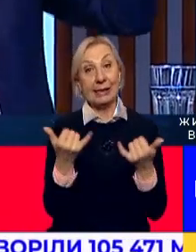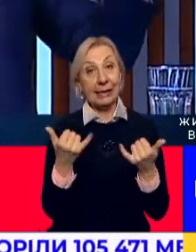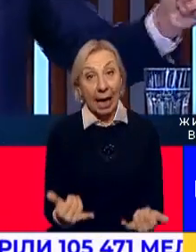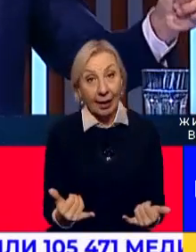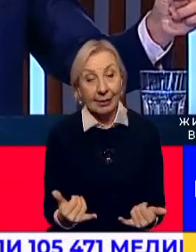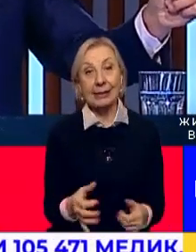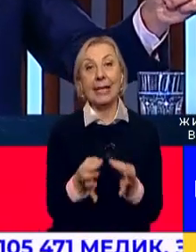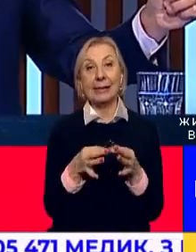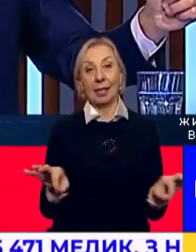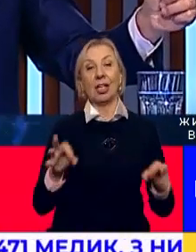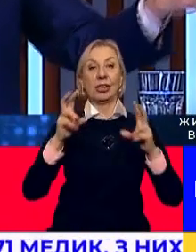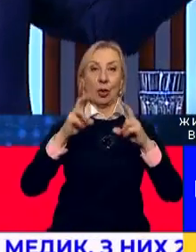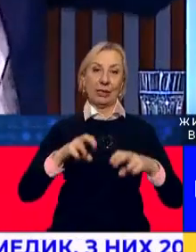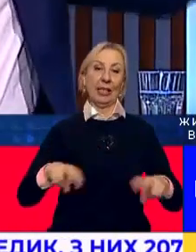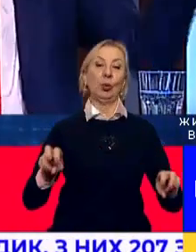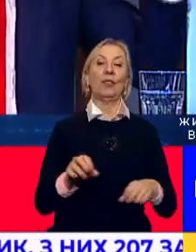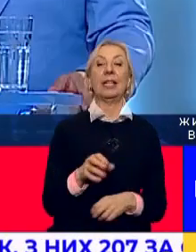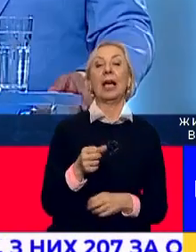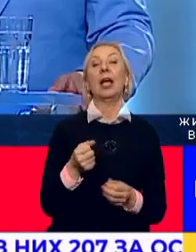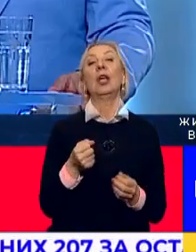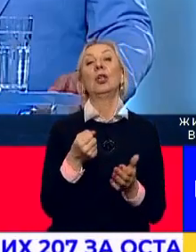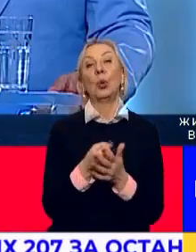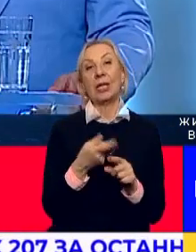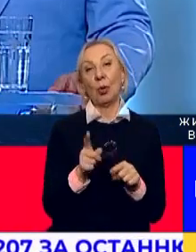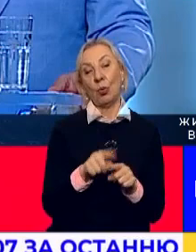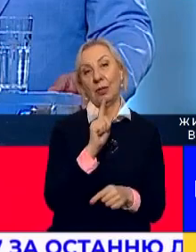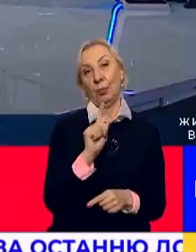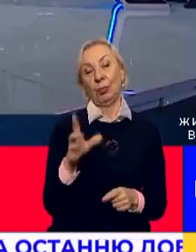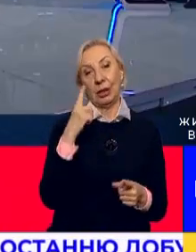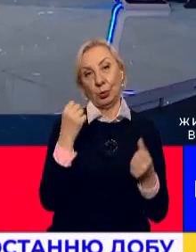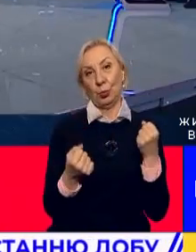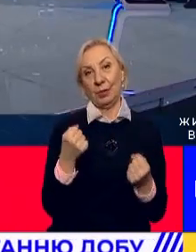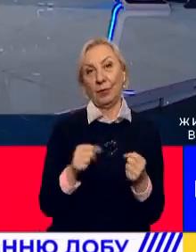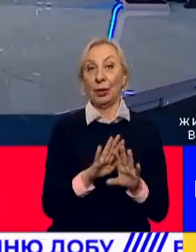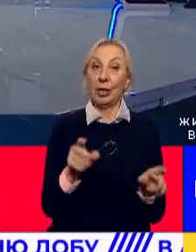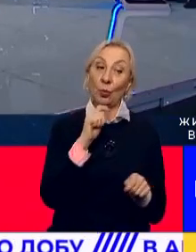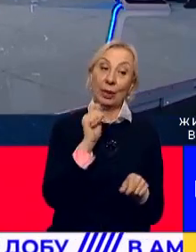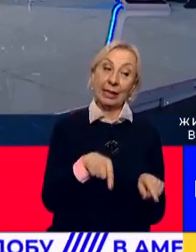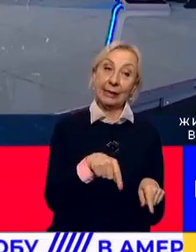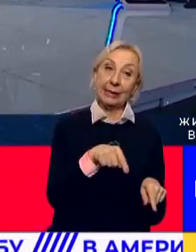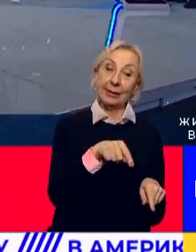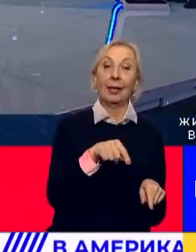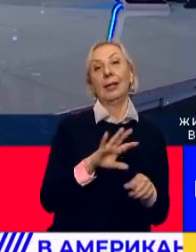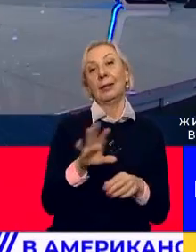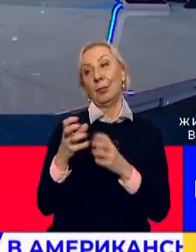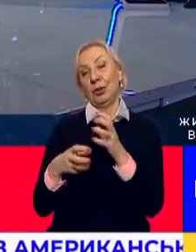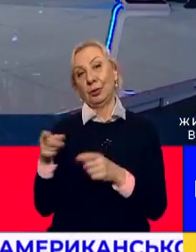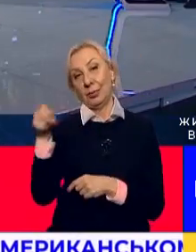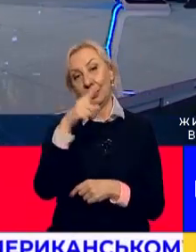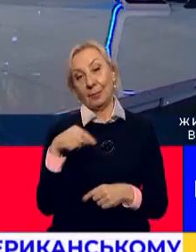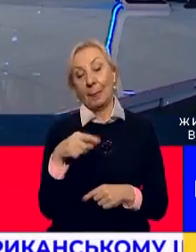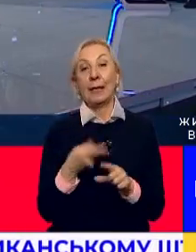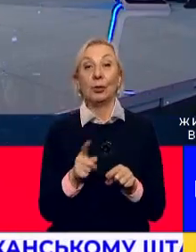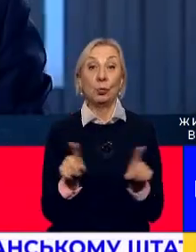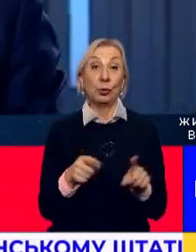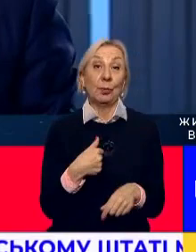владі незалежне розслідування, до якого не буде жодного сумніву ні в українських громадян, ні в міжнародної спільноти. Тому